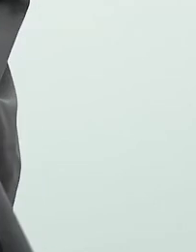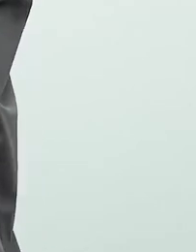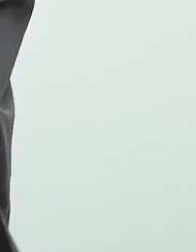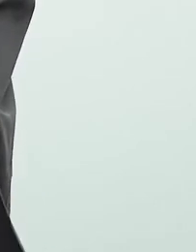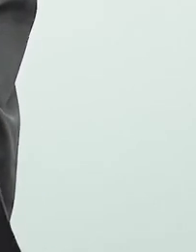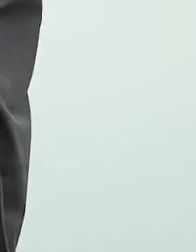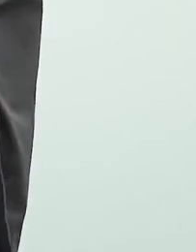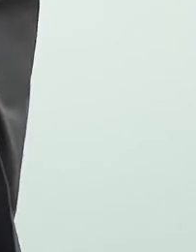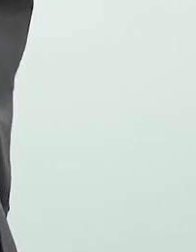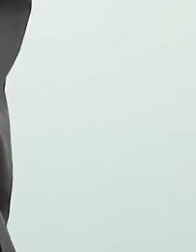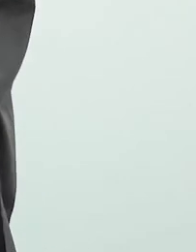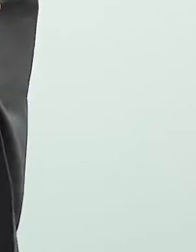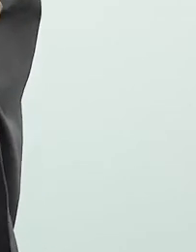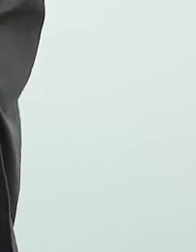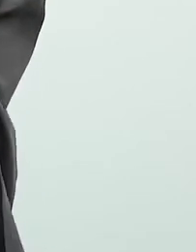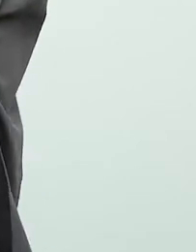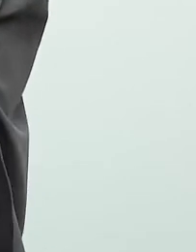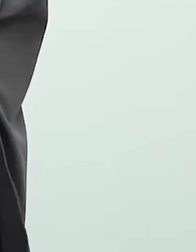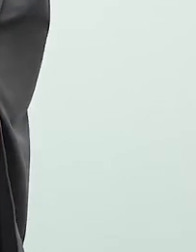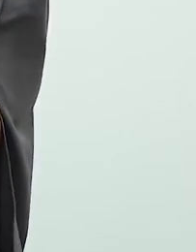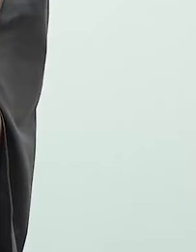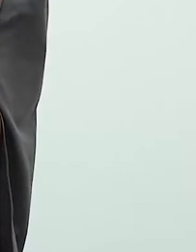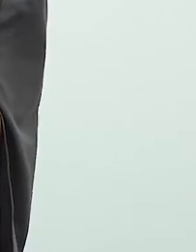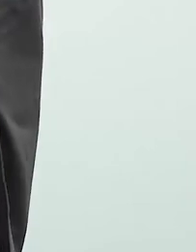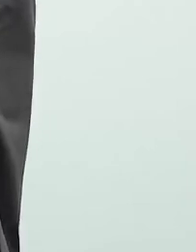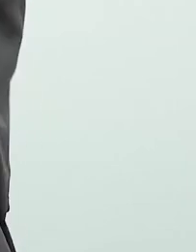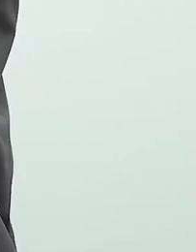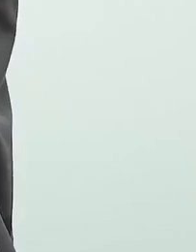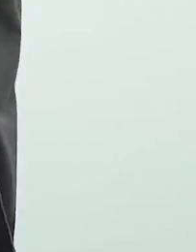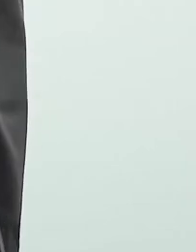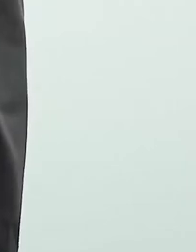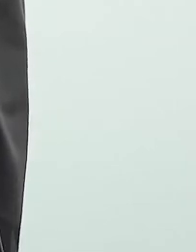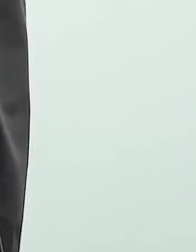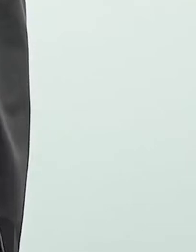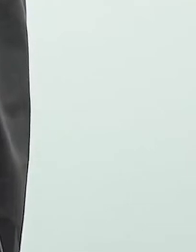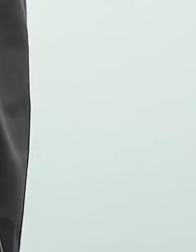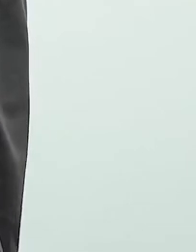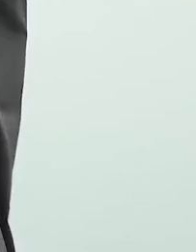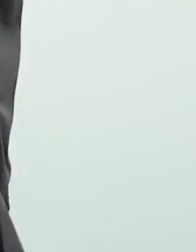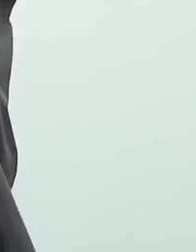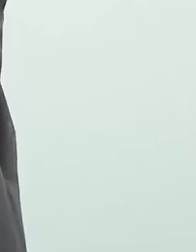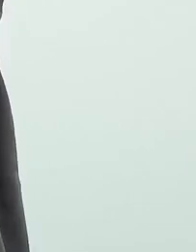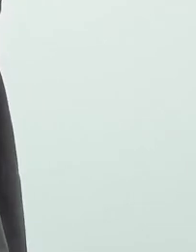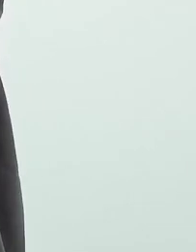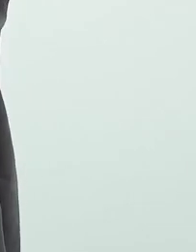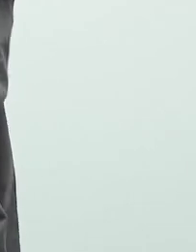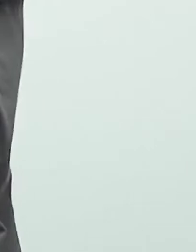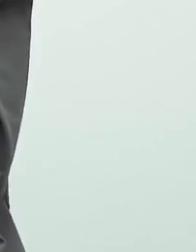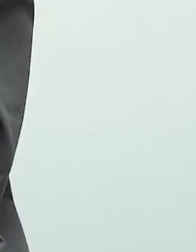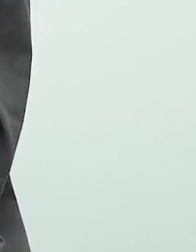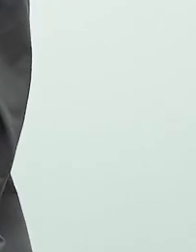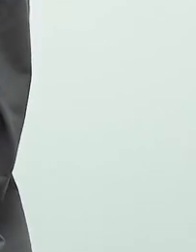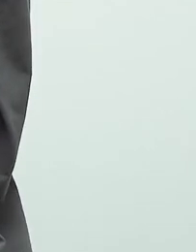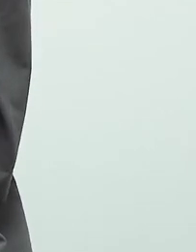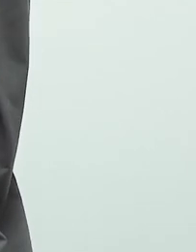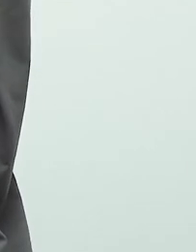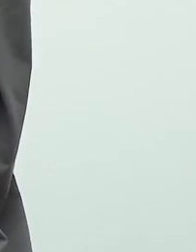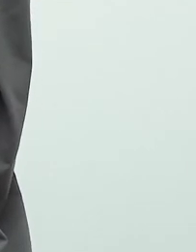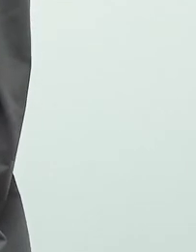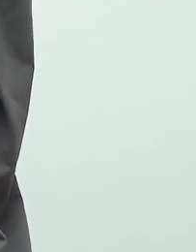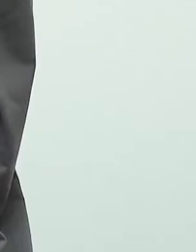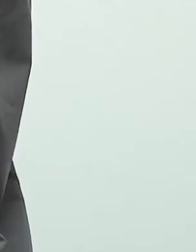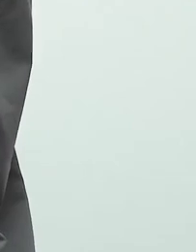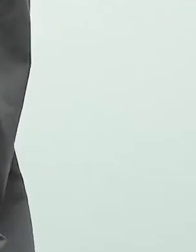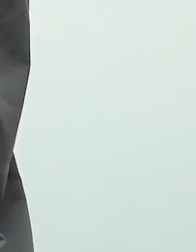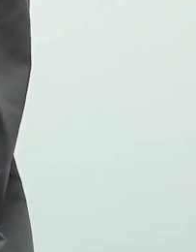제가 가서 직원이 저한테 말을 하려 그런데 지군이 있을 때가 있고 또 없을 때가 있어요